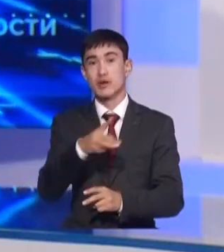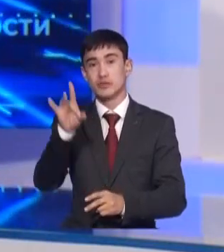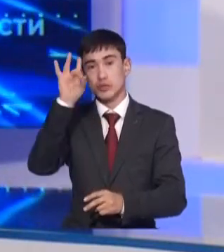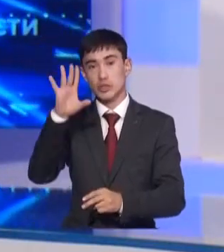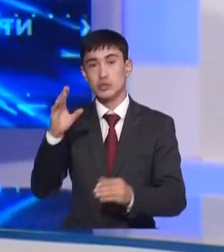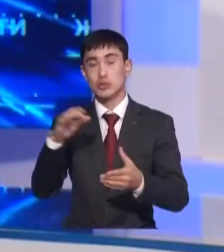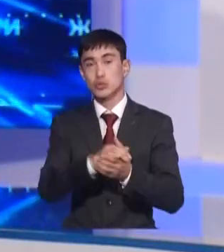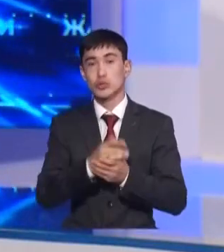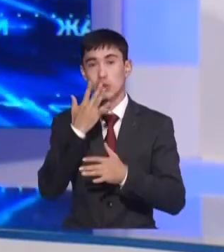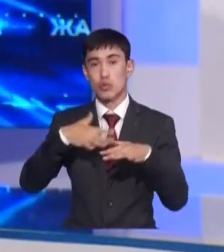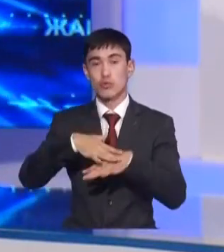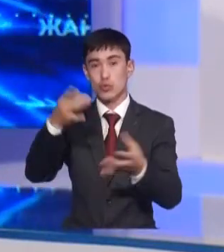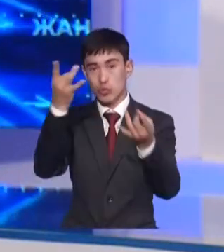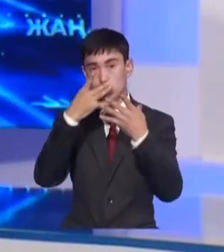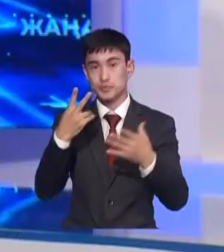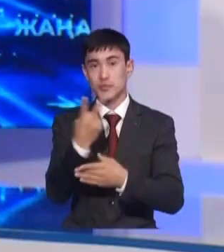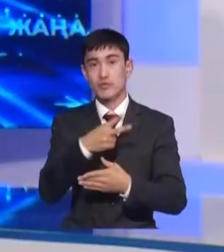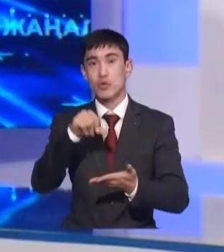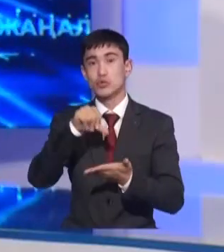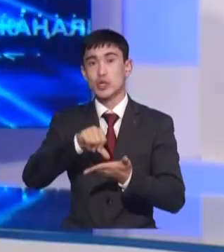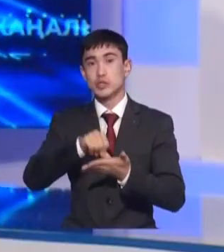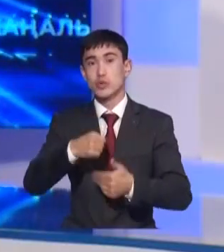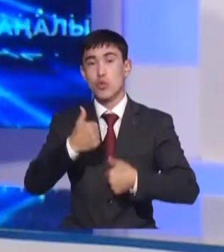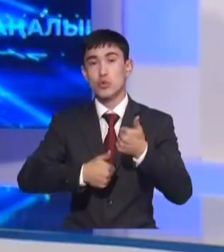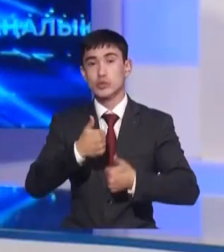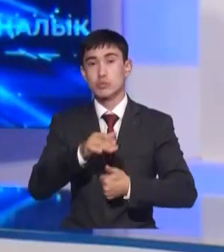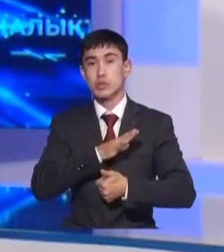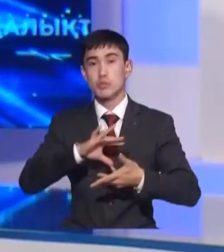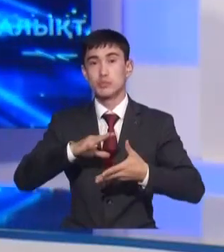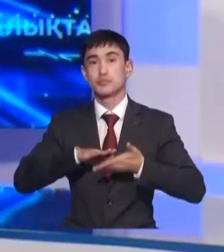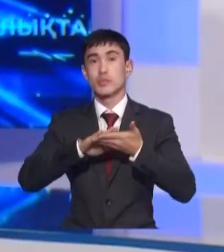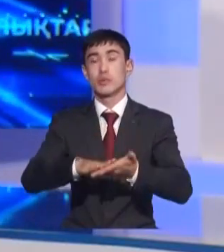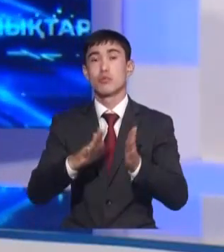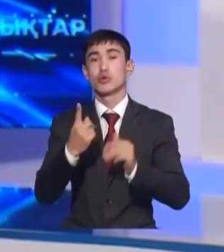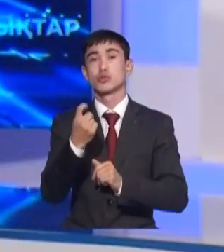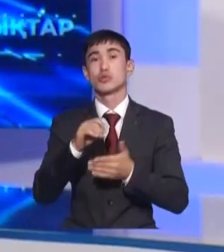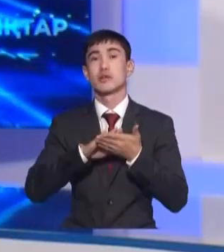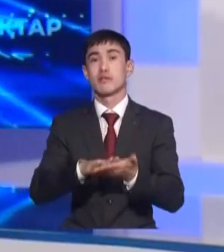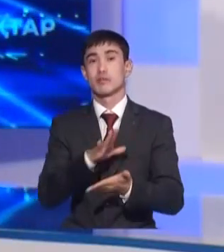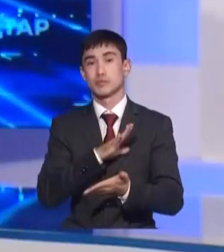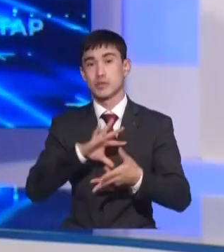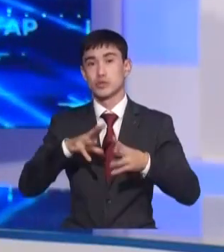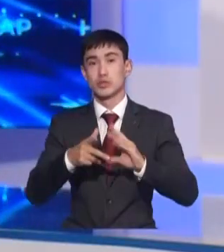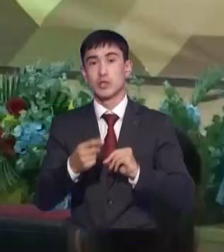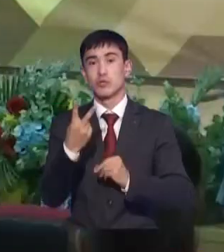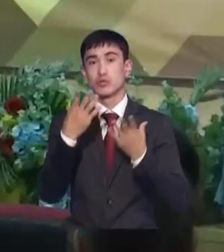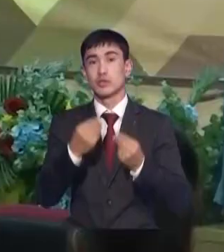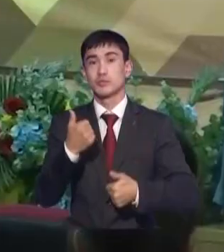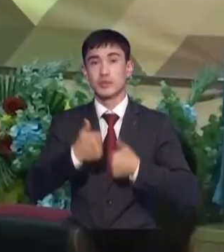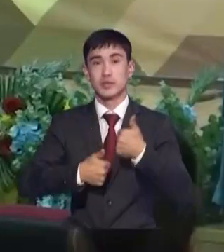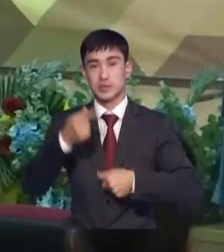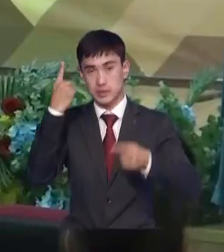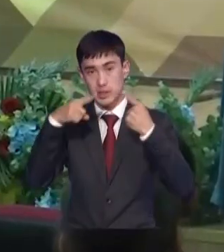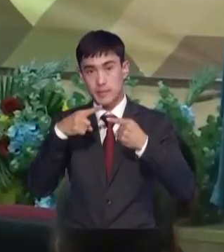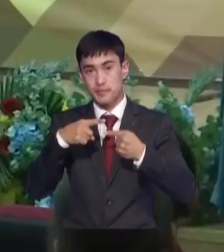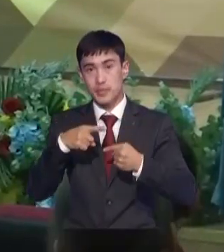светила в Содружестве народов и культур». Для участия в конкурсе было подано более 100 заявок. В результате в двухдневном